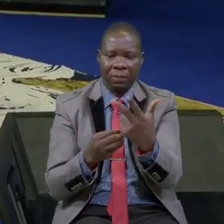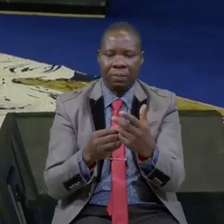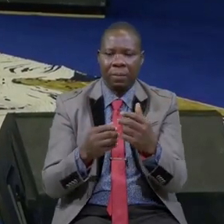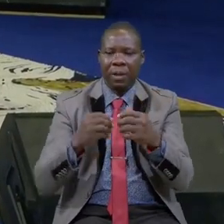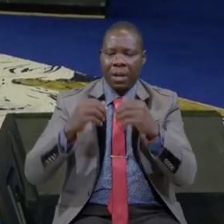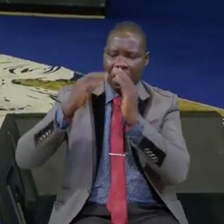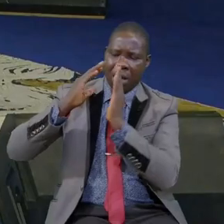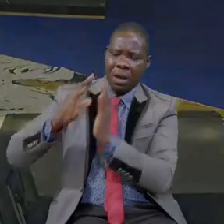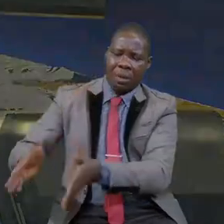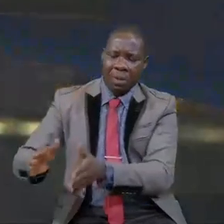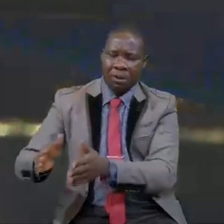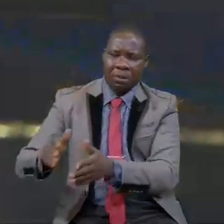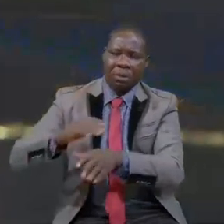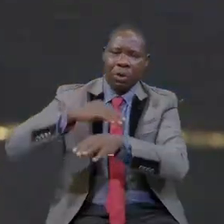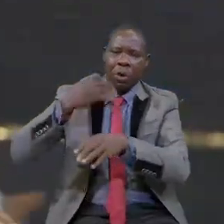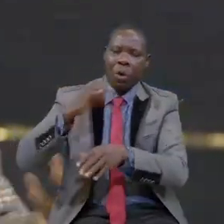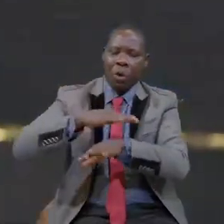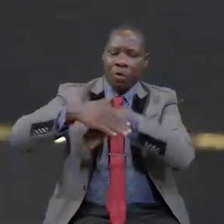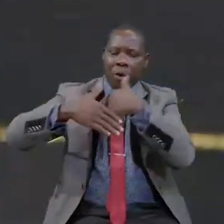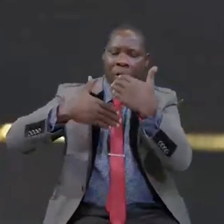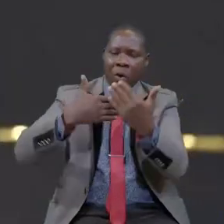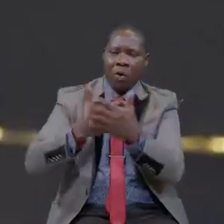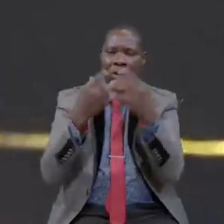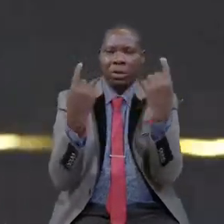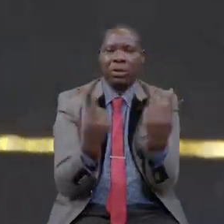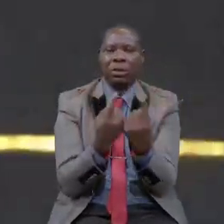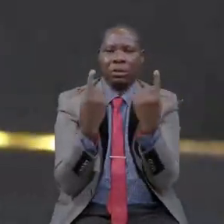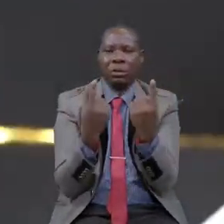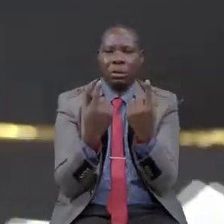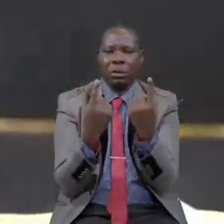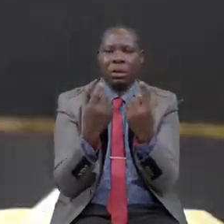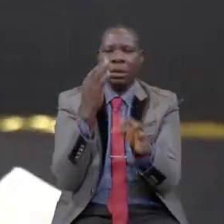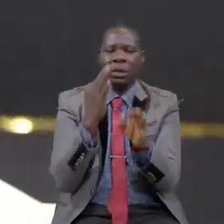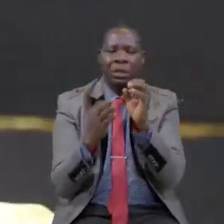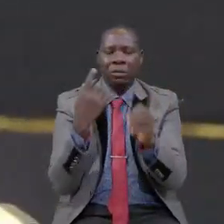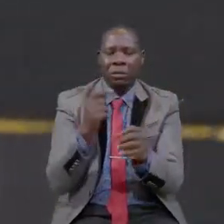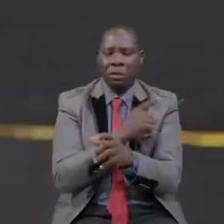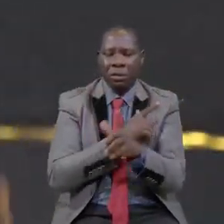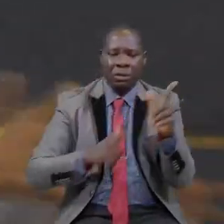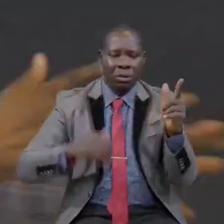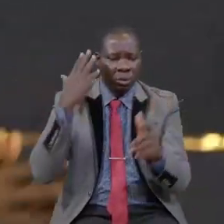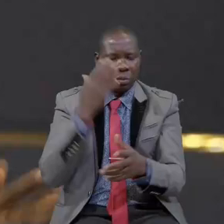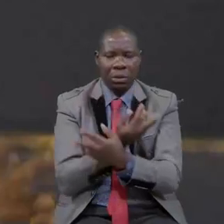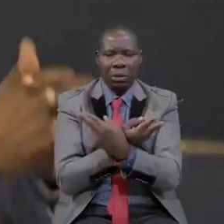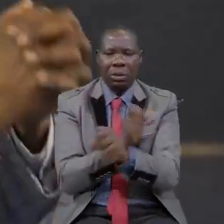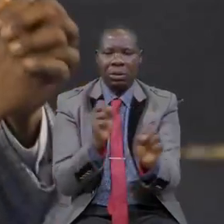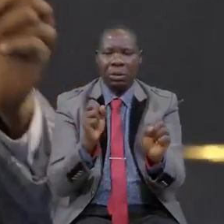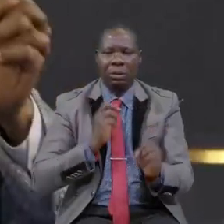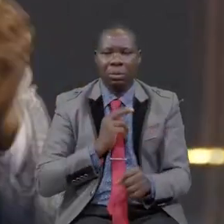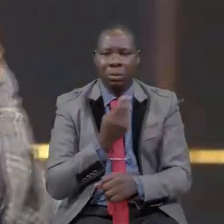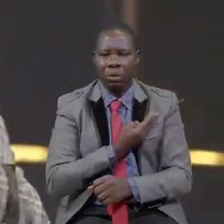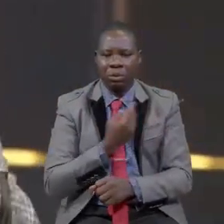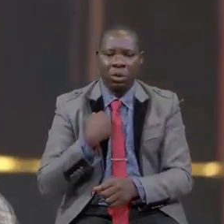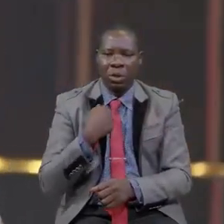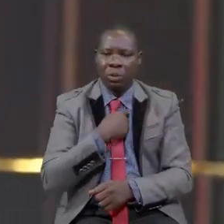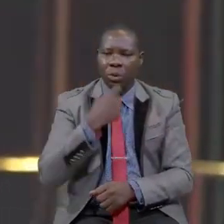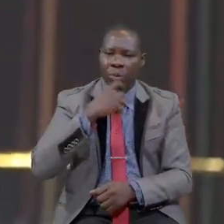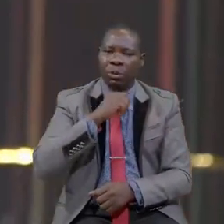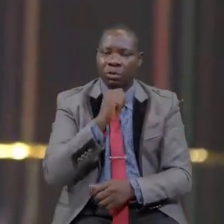de toute iniquité. Vous voyez, si le Seigneur veut nous racheter, nous ne devons pas